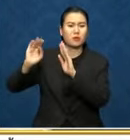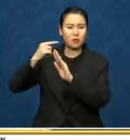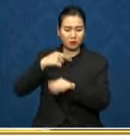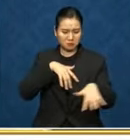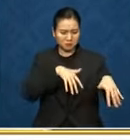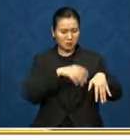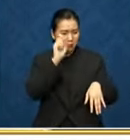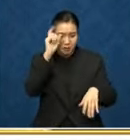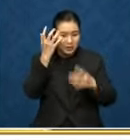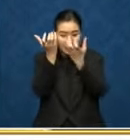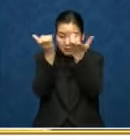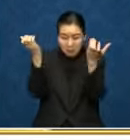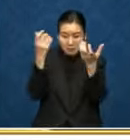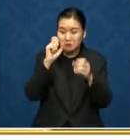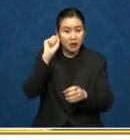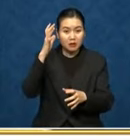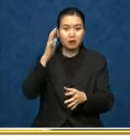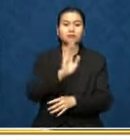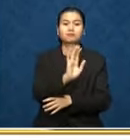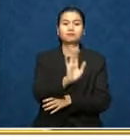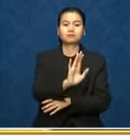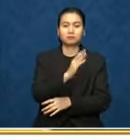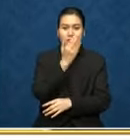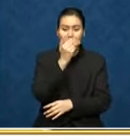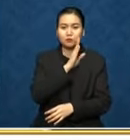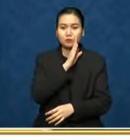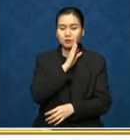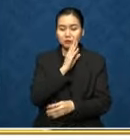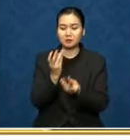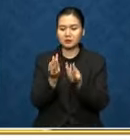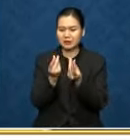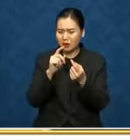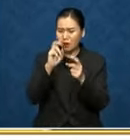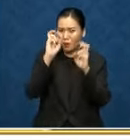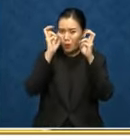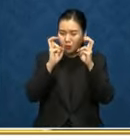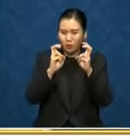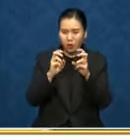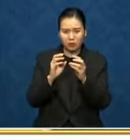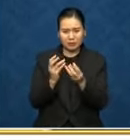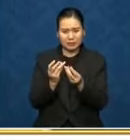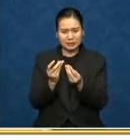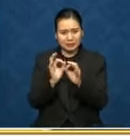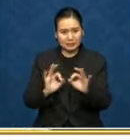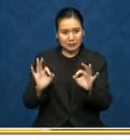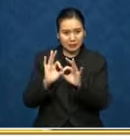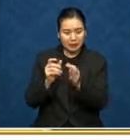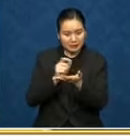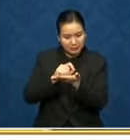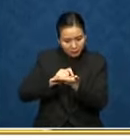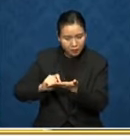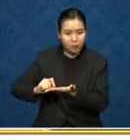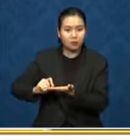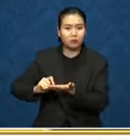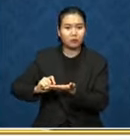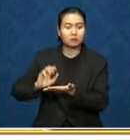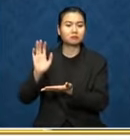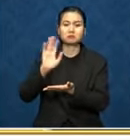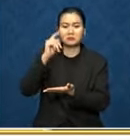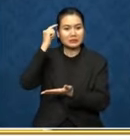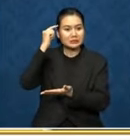ใจรัฐธรรมนูญเลิกคิดเสียทีว่ามีประเด็นละเอียดอ่อนที่จำเป็นต้องควบคุมในการร่างรัฐธรรมนูญ